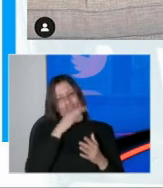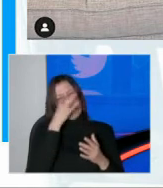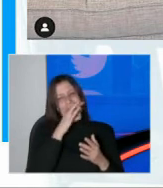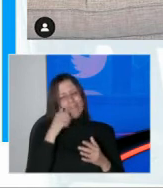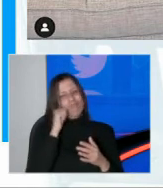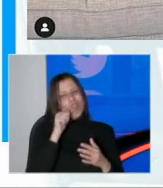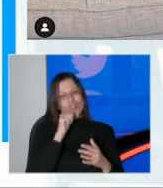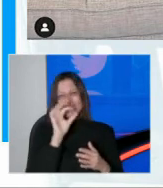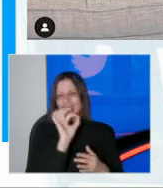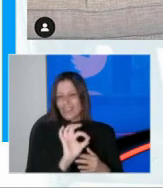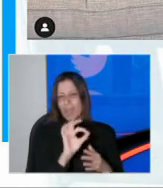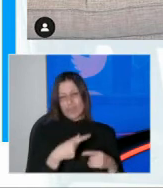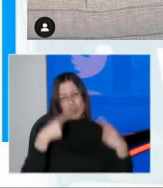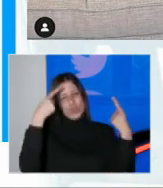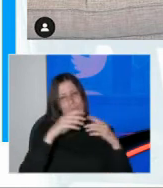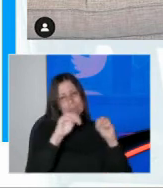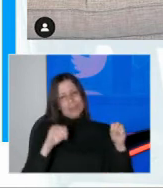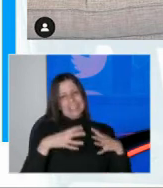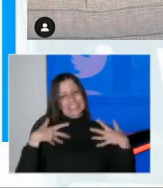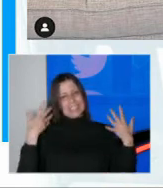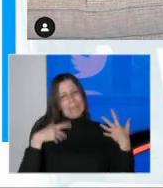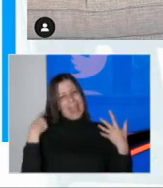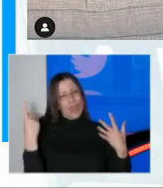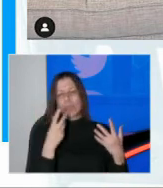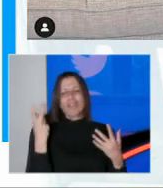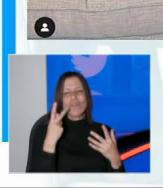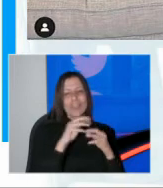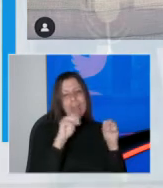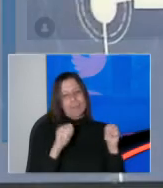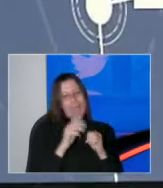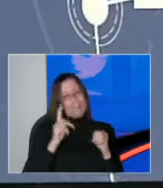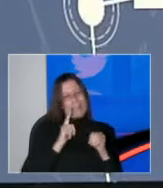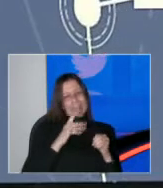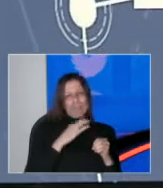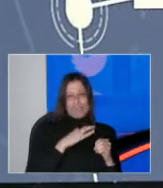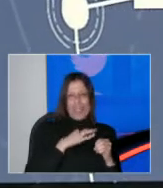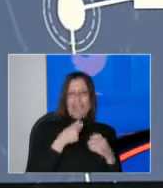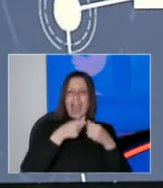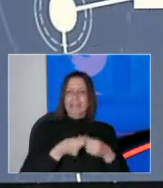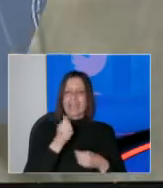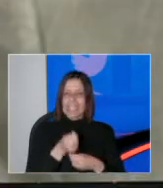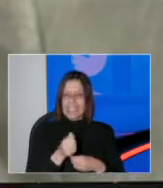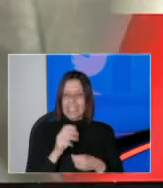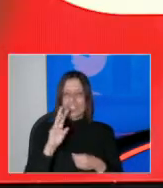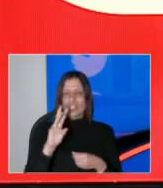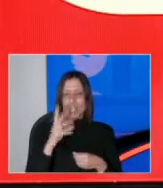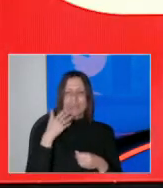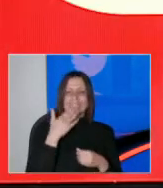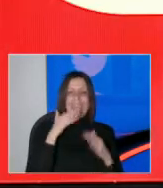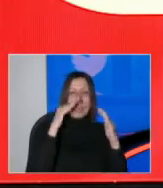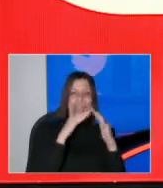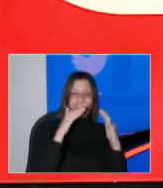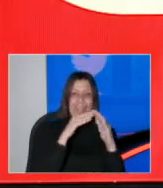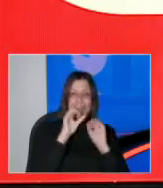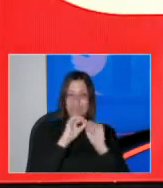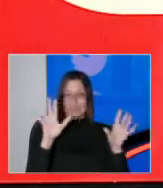יום למענם. יום משפחה שמח לכולם, וכמובן למשפחה הפרטית שלי. וחברת הכנסת שרון רופא אופיר מישראל ביתנו